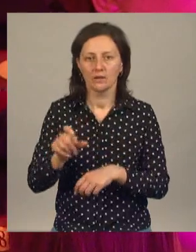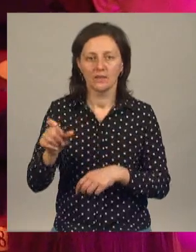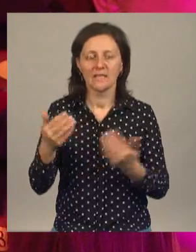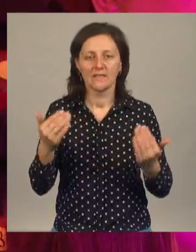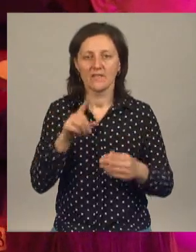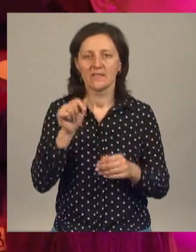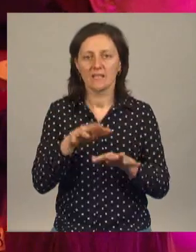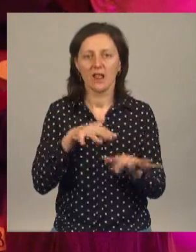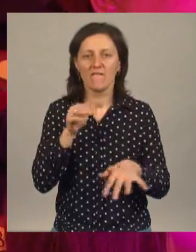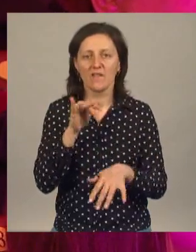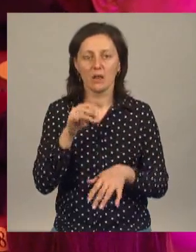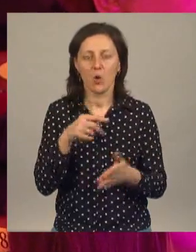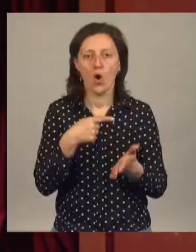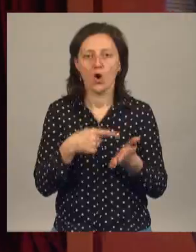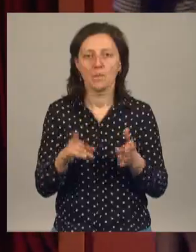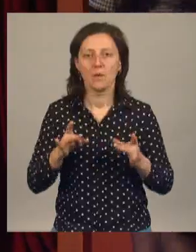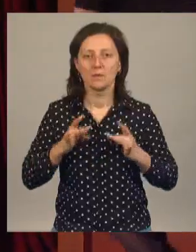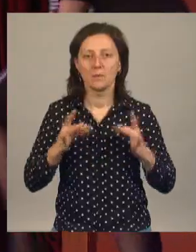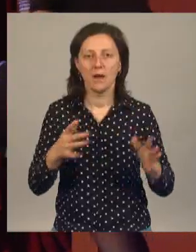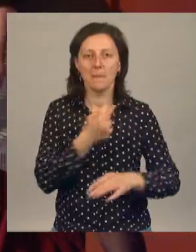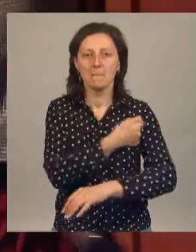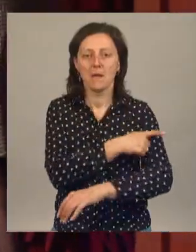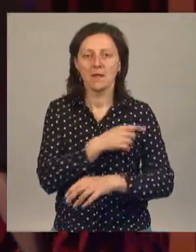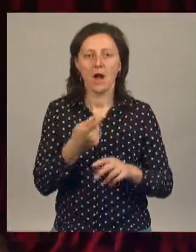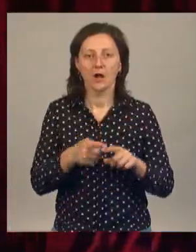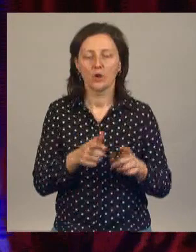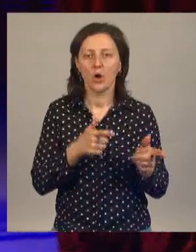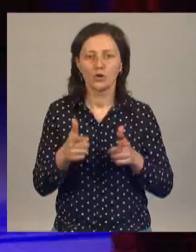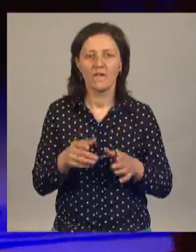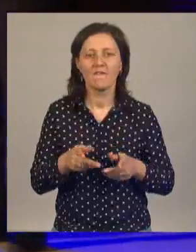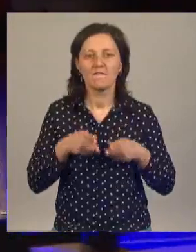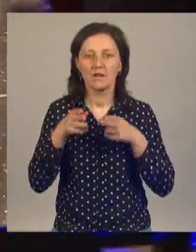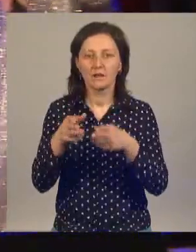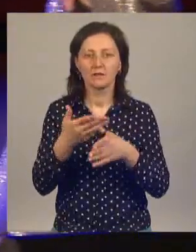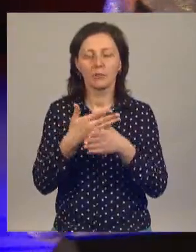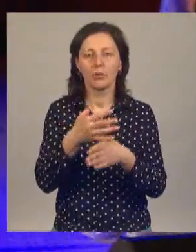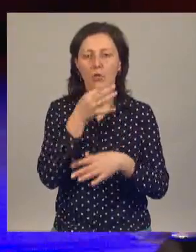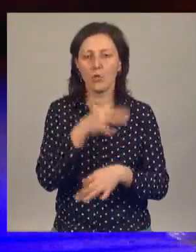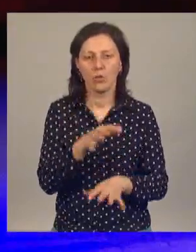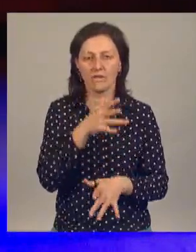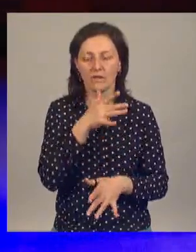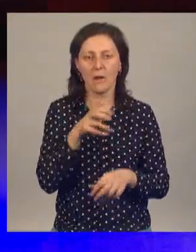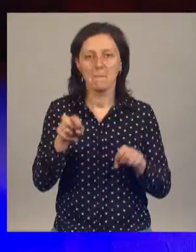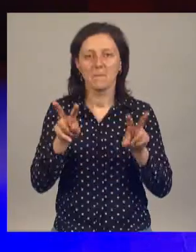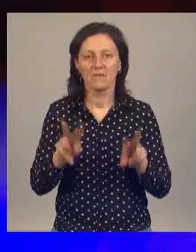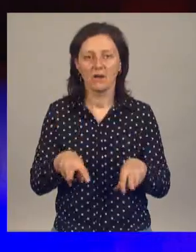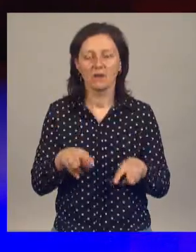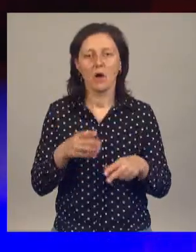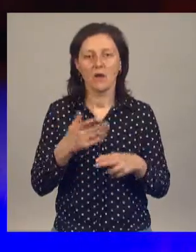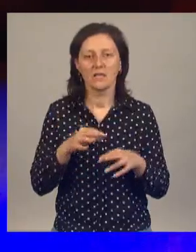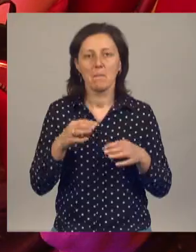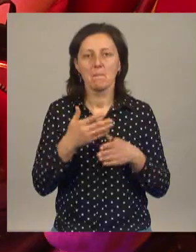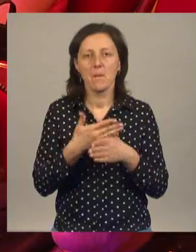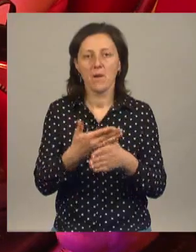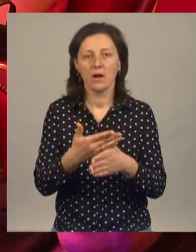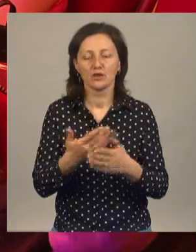зале Белгородской филармонии отметили медиков, которые готовы выехать на помощь в любой момент, чей профессионализм помогает сохранять жизни в